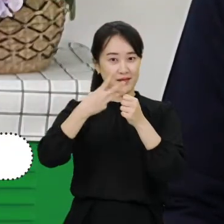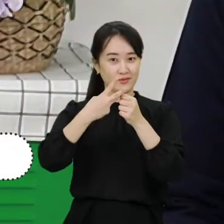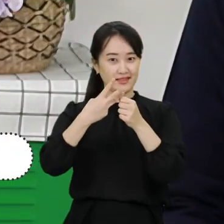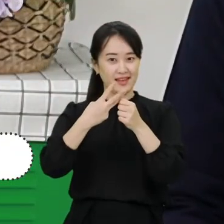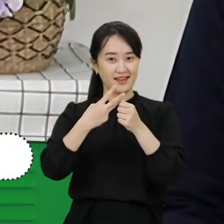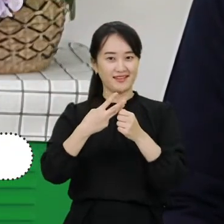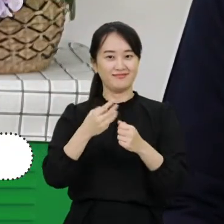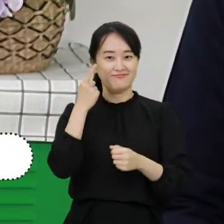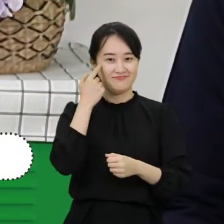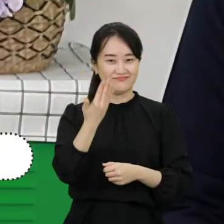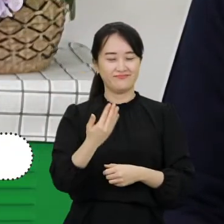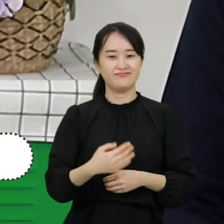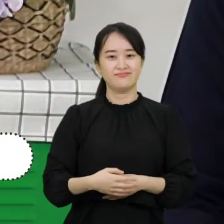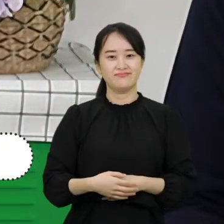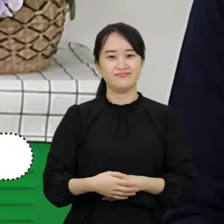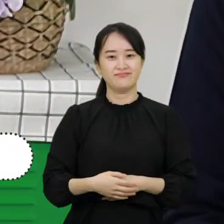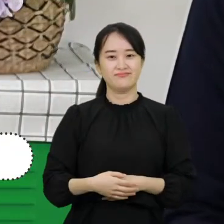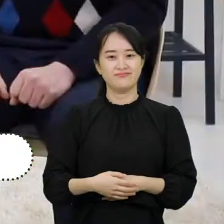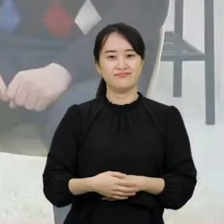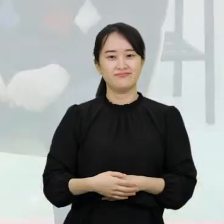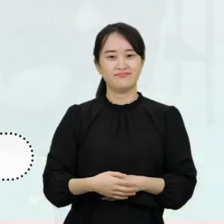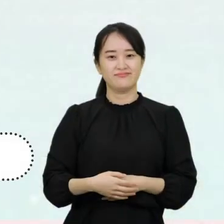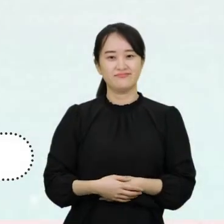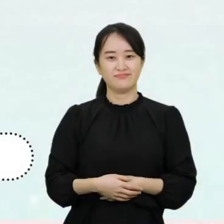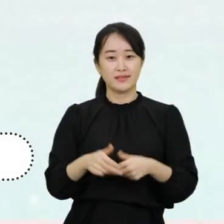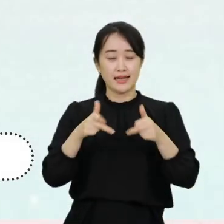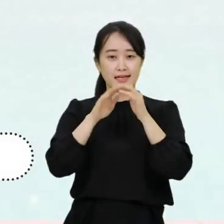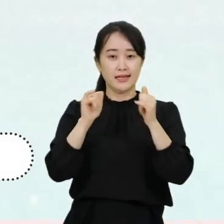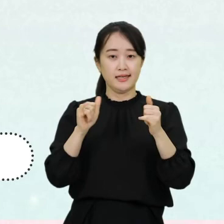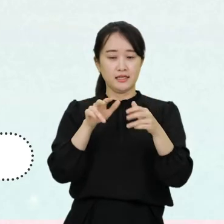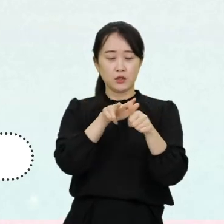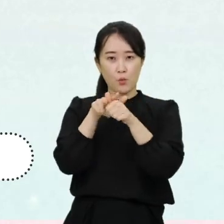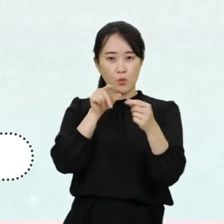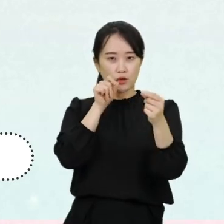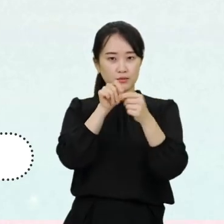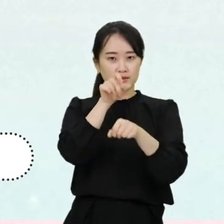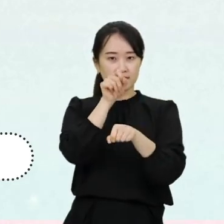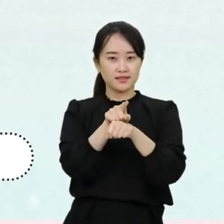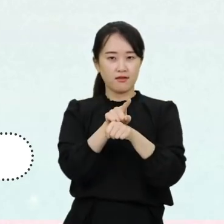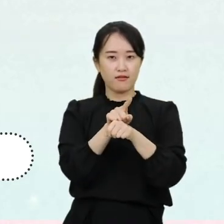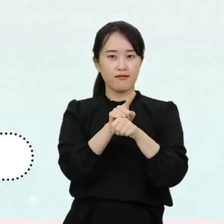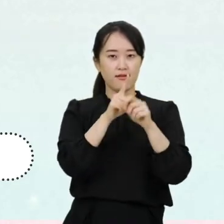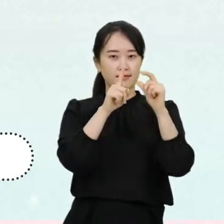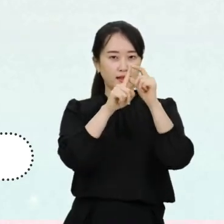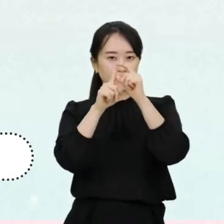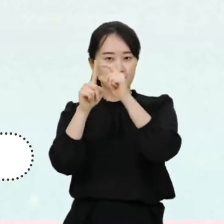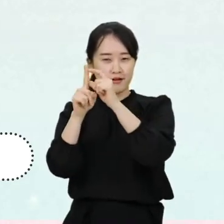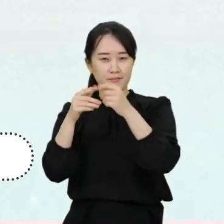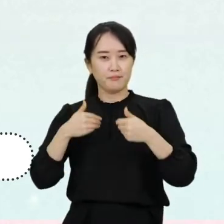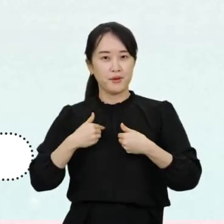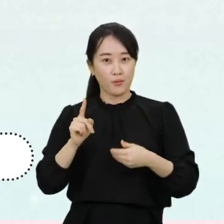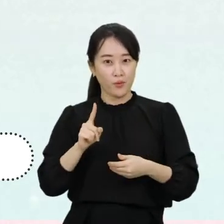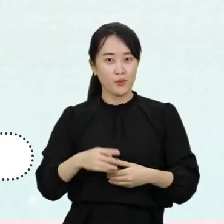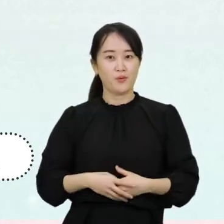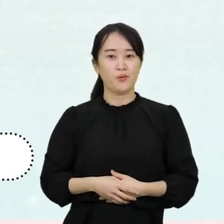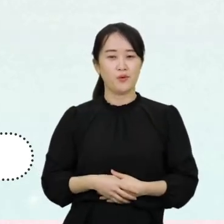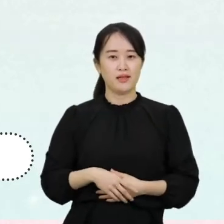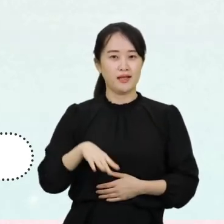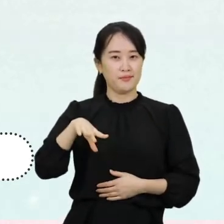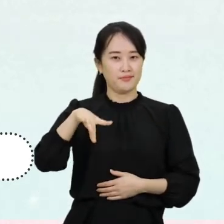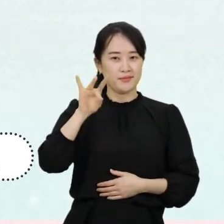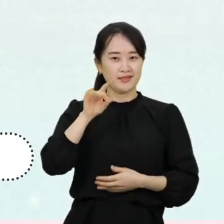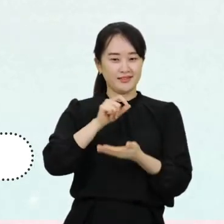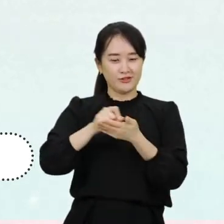세 번째 퀴즈 또 빈칸 채우기입니다. 장애인 정보 접근성에는 땡땡땡땡이 필요하다.